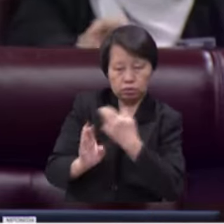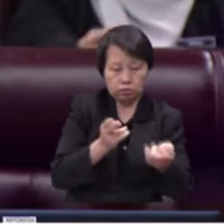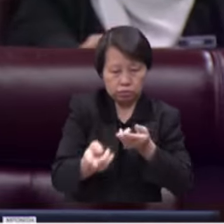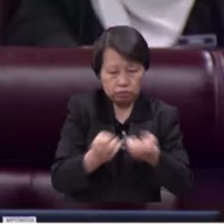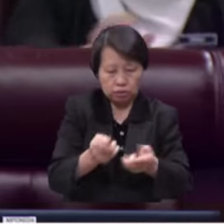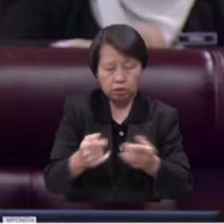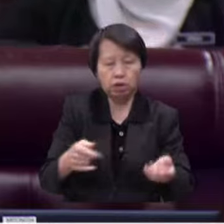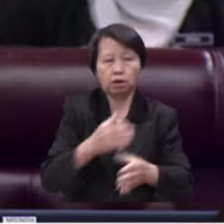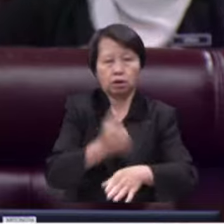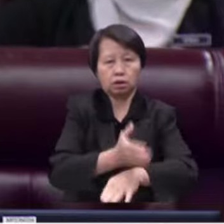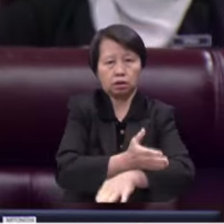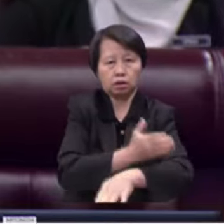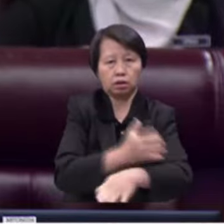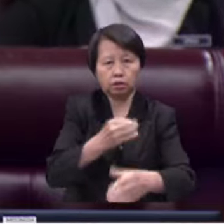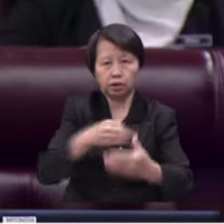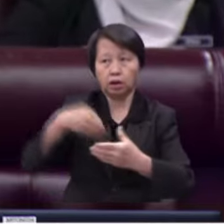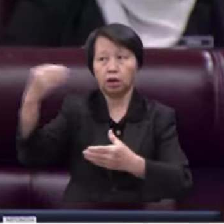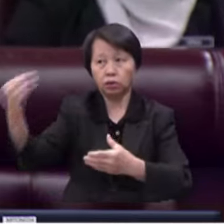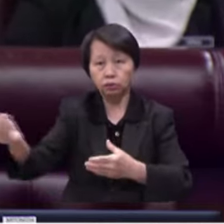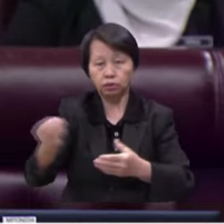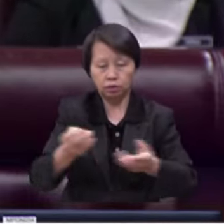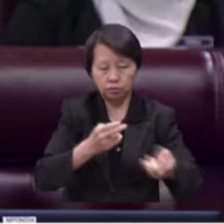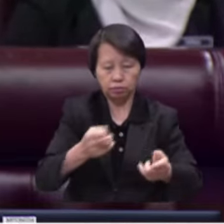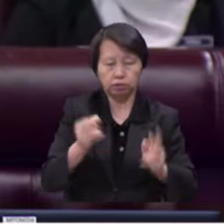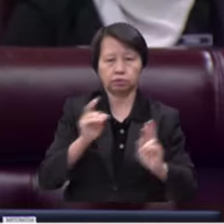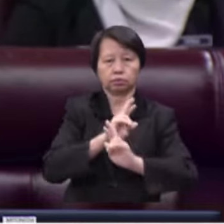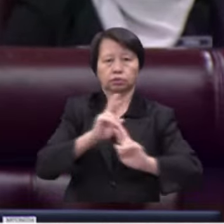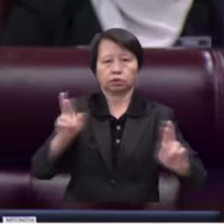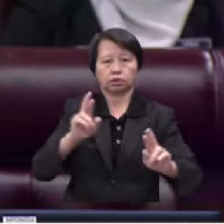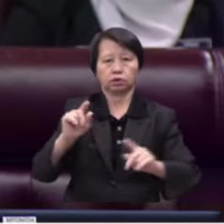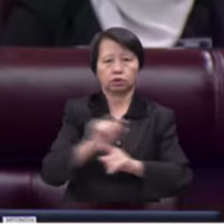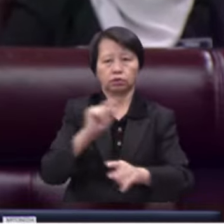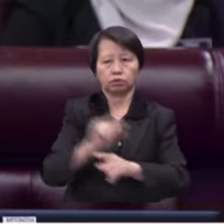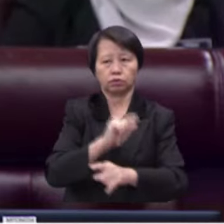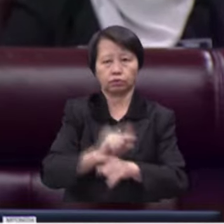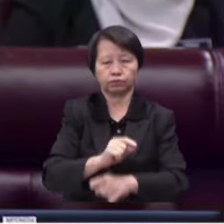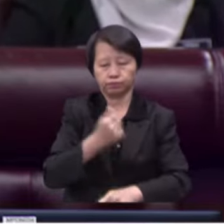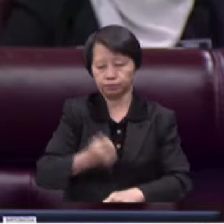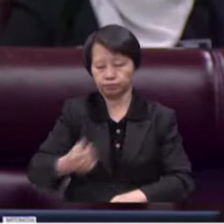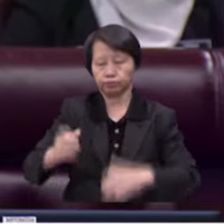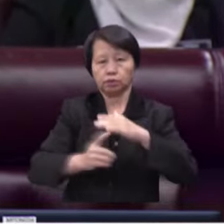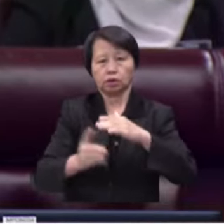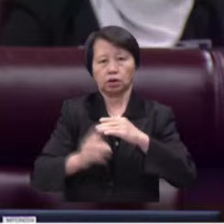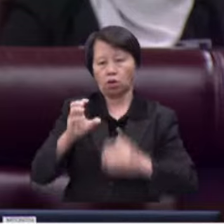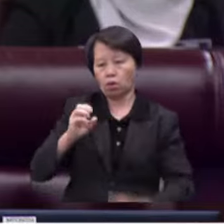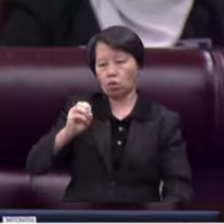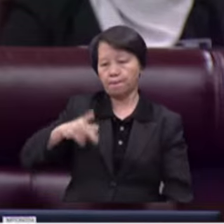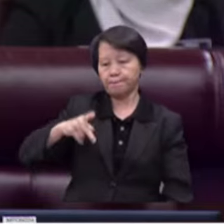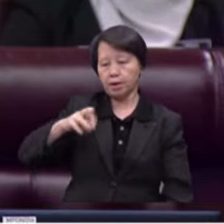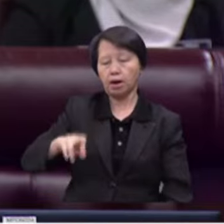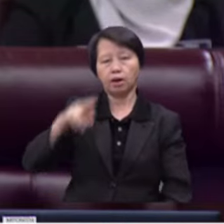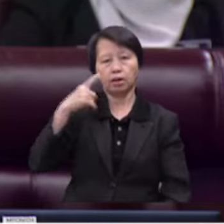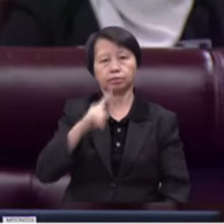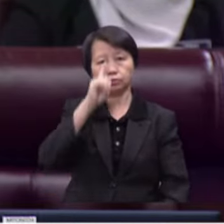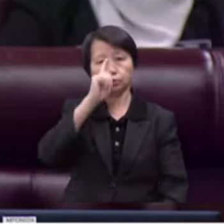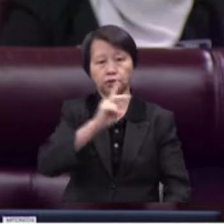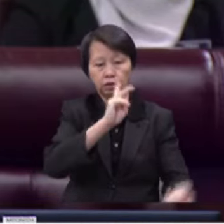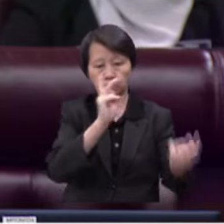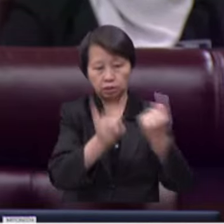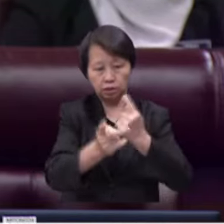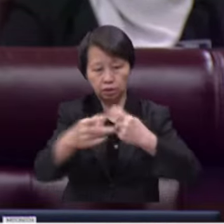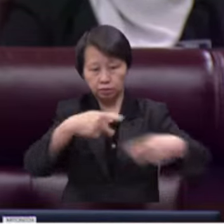perkembangan domestik dan luaran serta bersedia untuk menggunakan instrumen dasar operasinya bagi memastikan keadaan